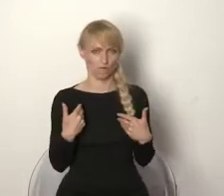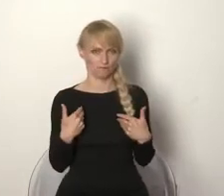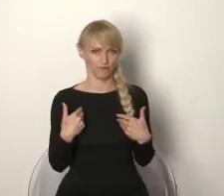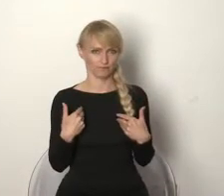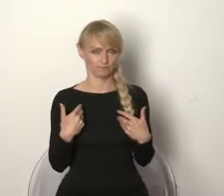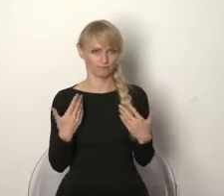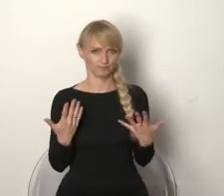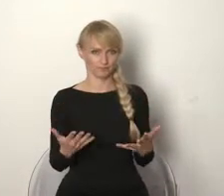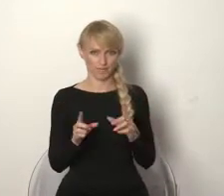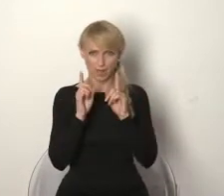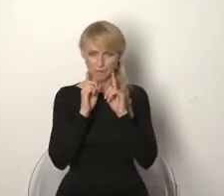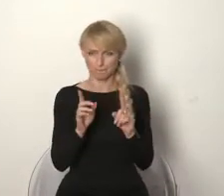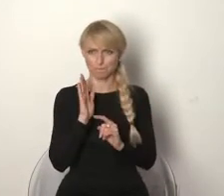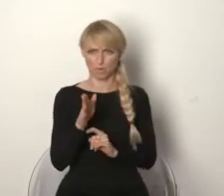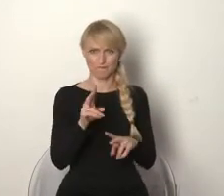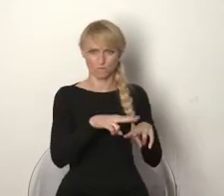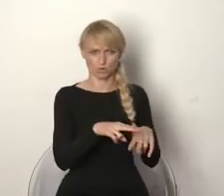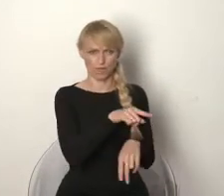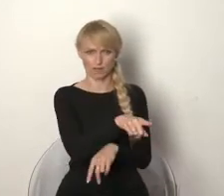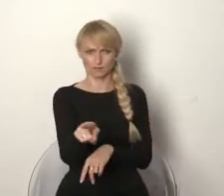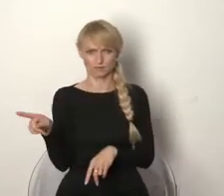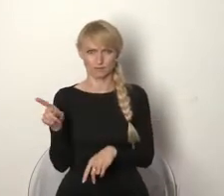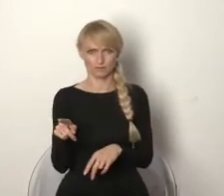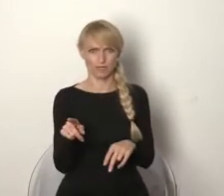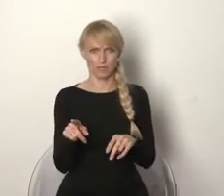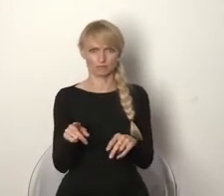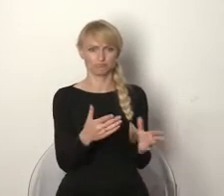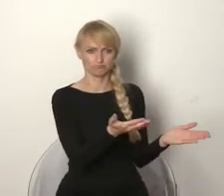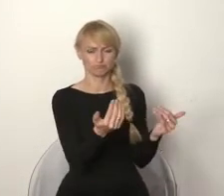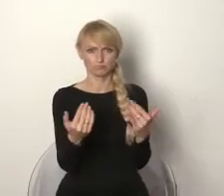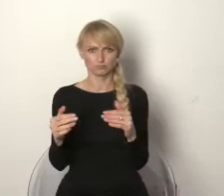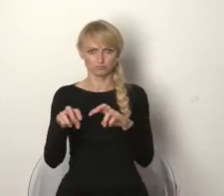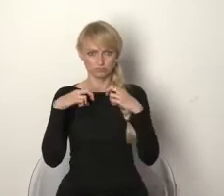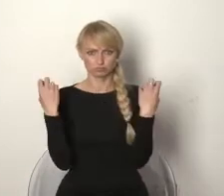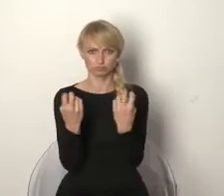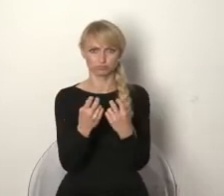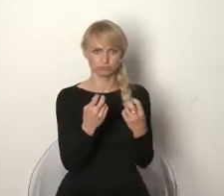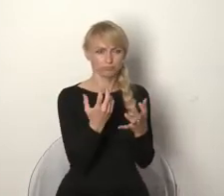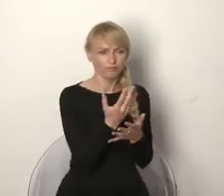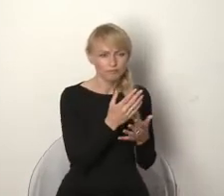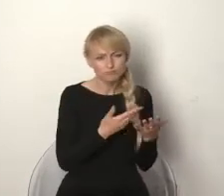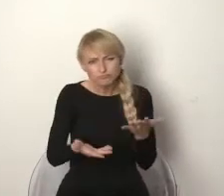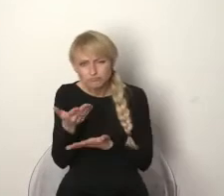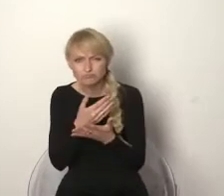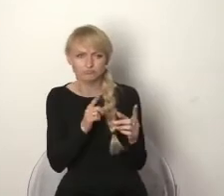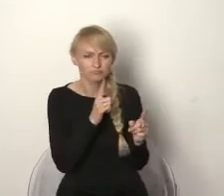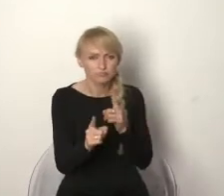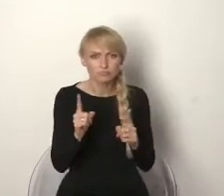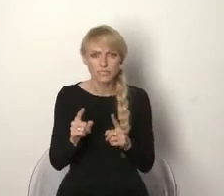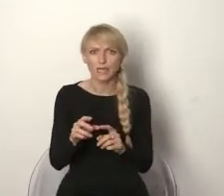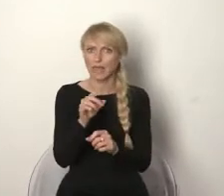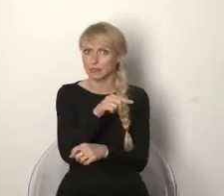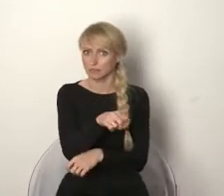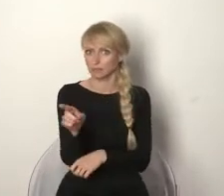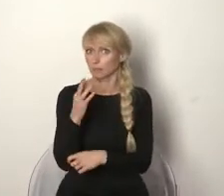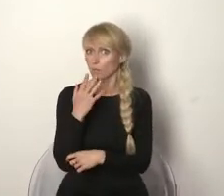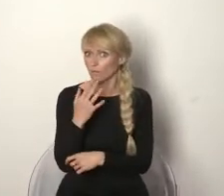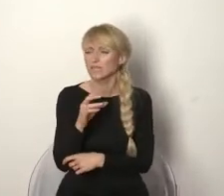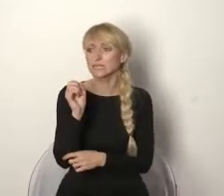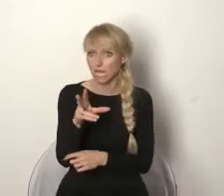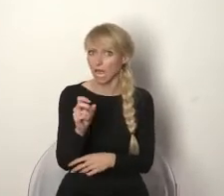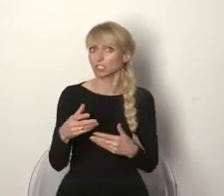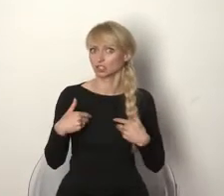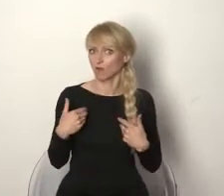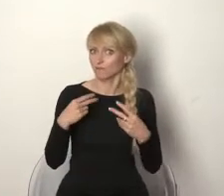czym spotykamy się z fundacjami, rozmawiamy i one mówią, że no tak jakby, oczywiście zdrowie jest ważne, ale też właśnie jakieś luki edukacyjne, żeby pomóc